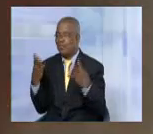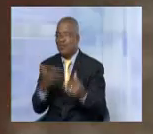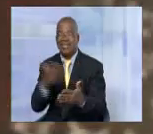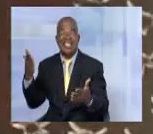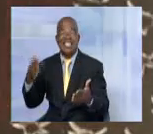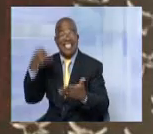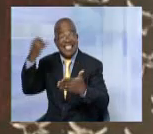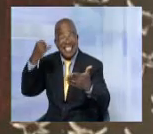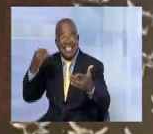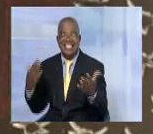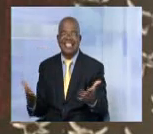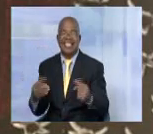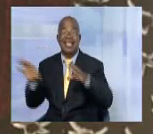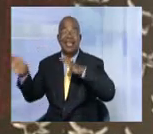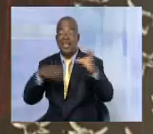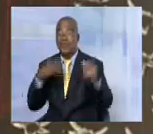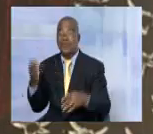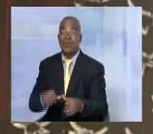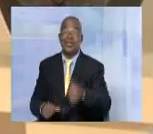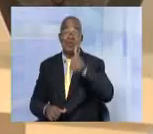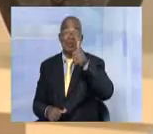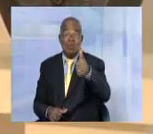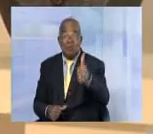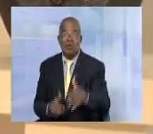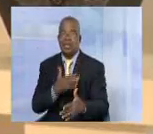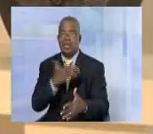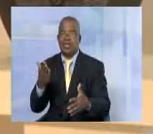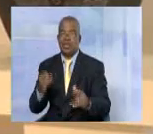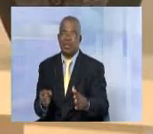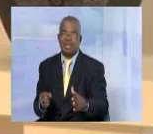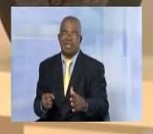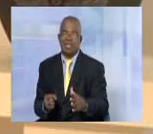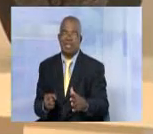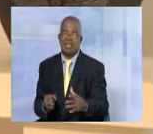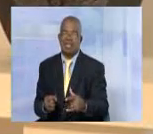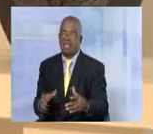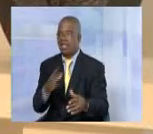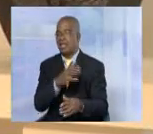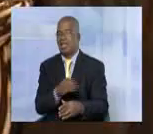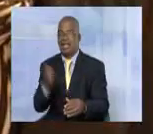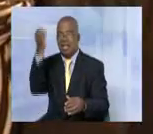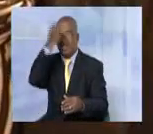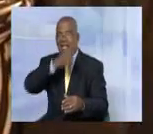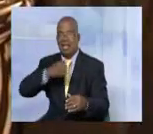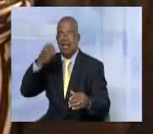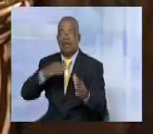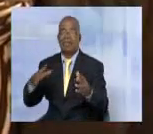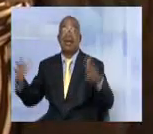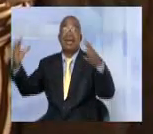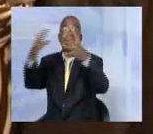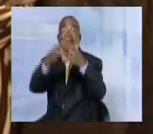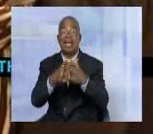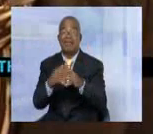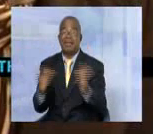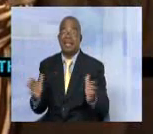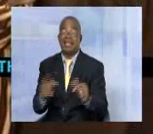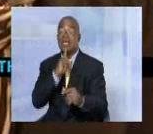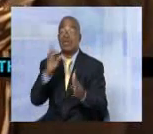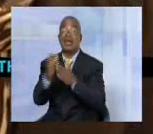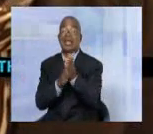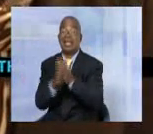se fait dans le reste du monde. Meilleure preuve, l'Europe et les États-Unis s'y intéressent. Nous assistons à